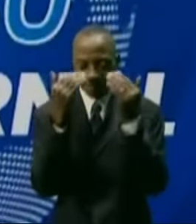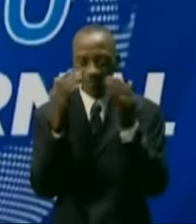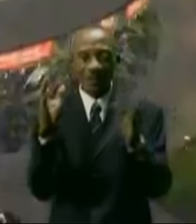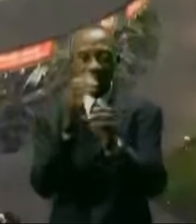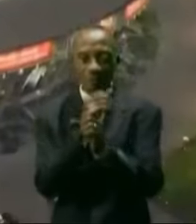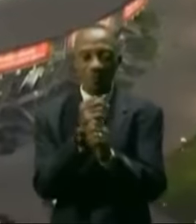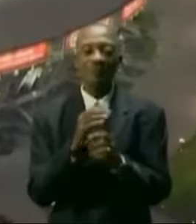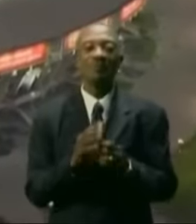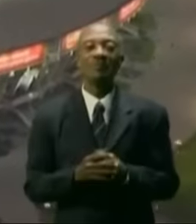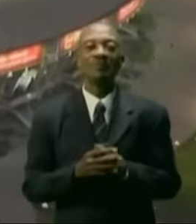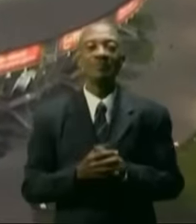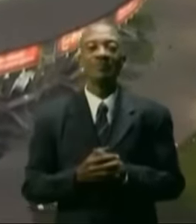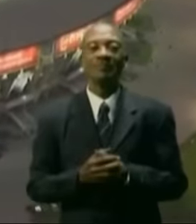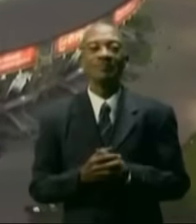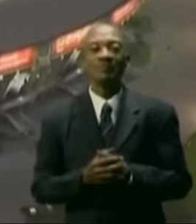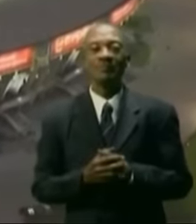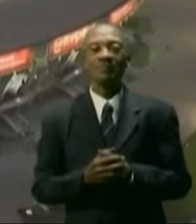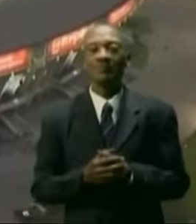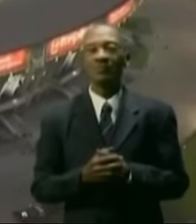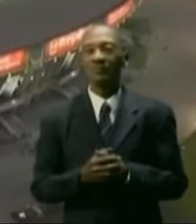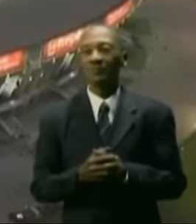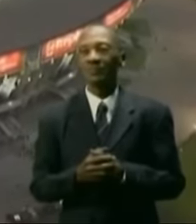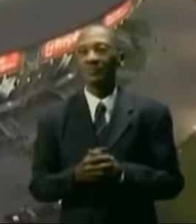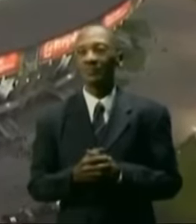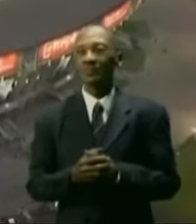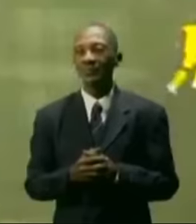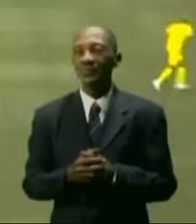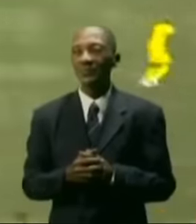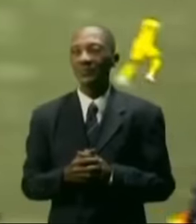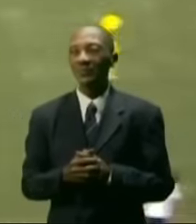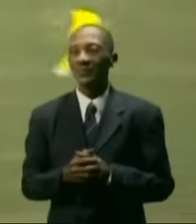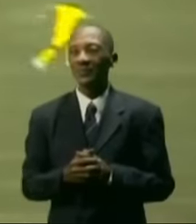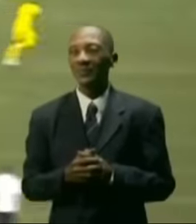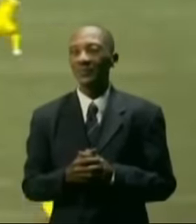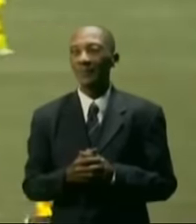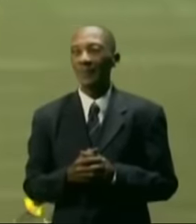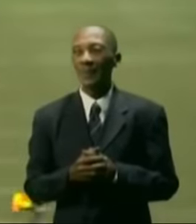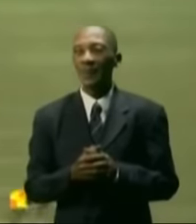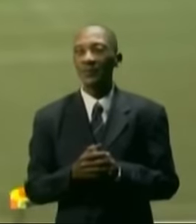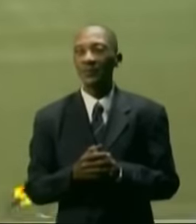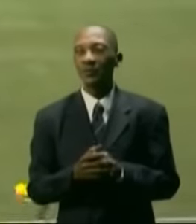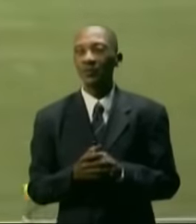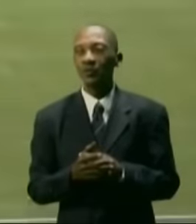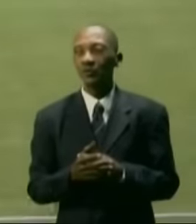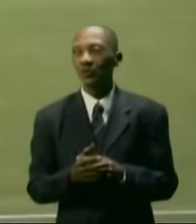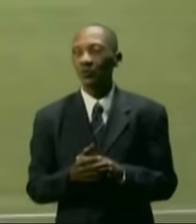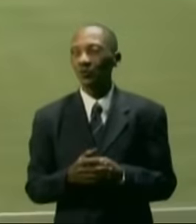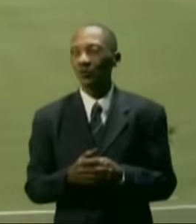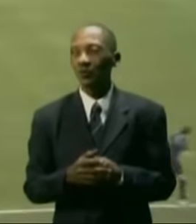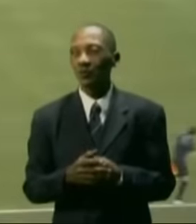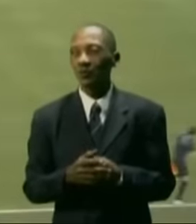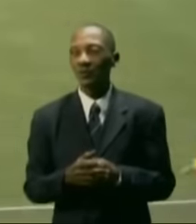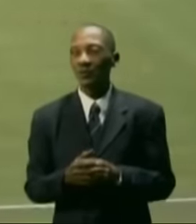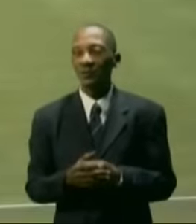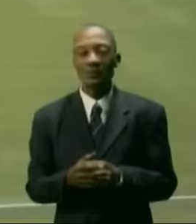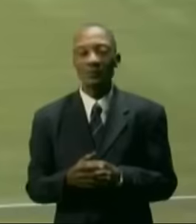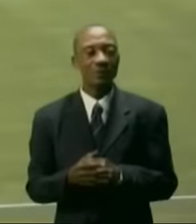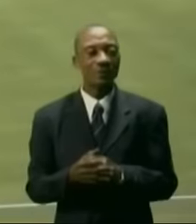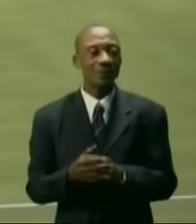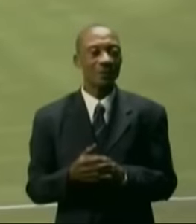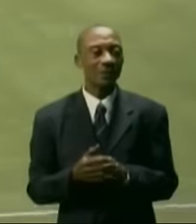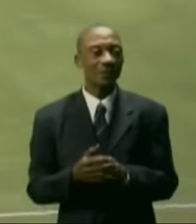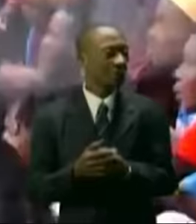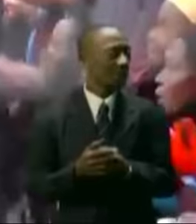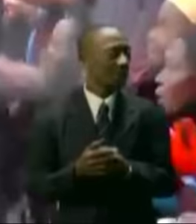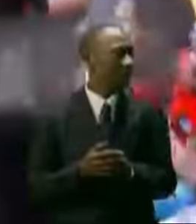Kabalundi. Un soir, pour poursuivre son histoire, les Léopards de l'RDC l'ont fait en battant ce dimanche